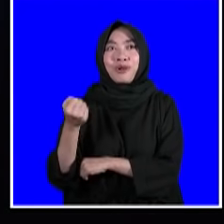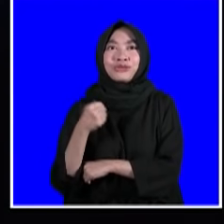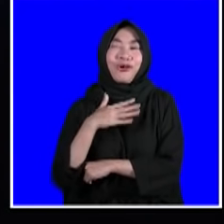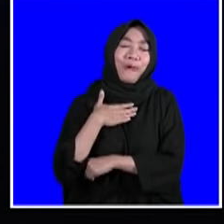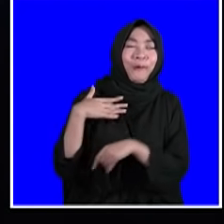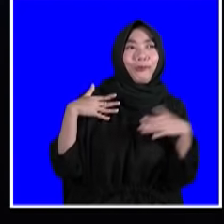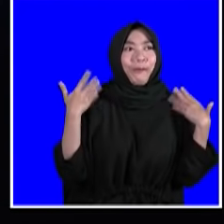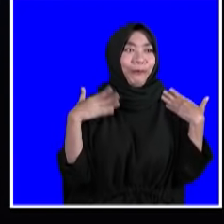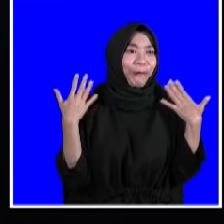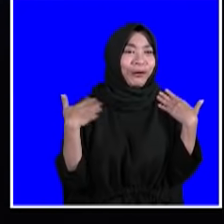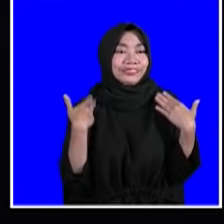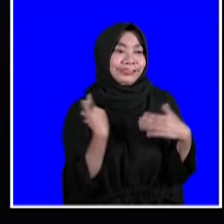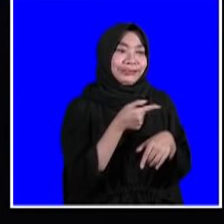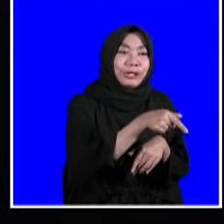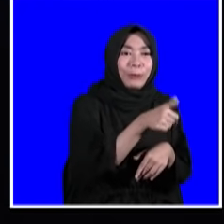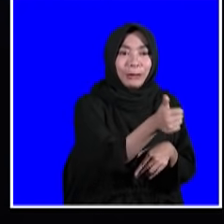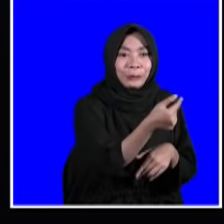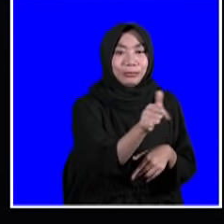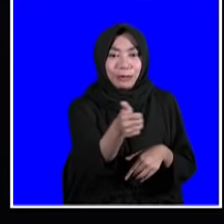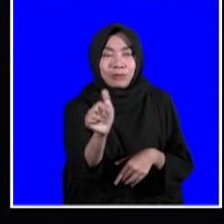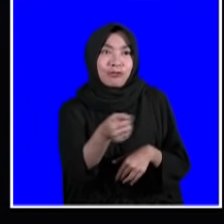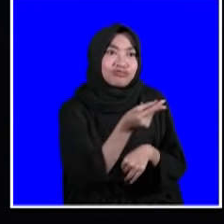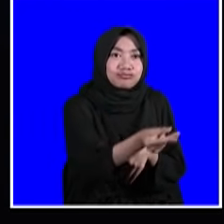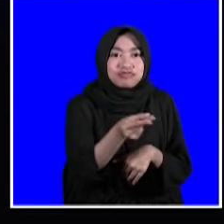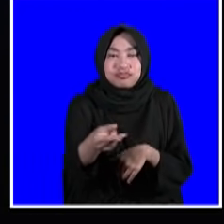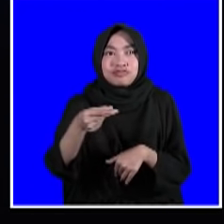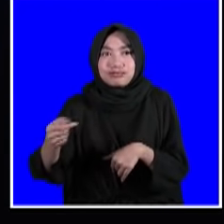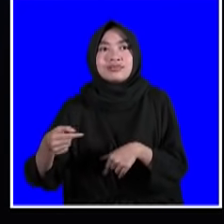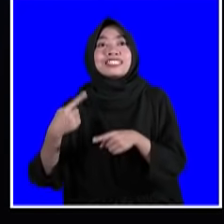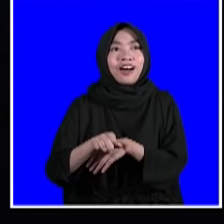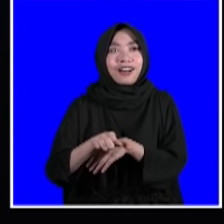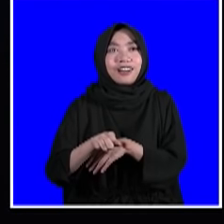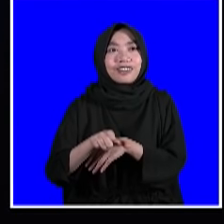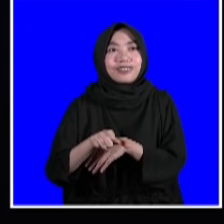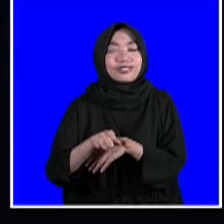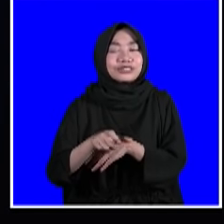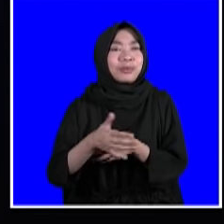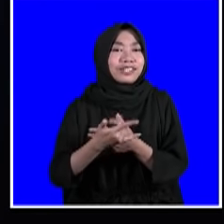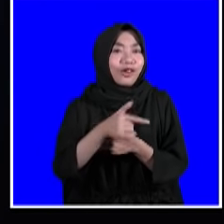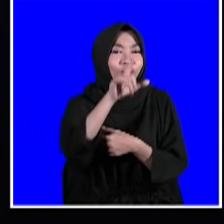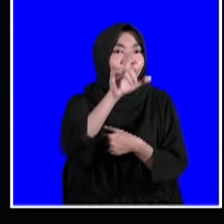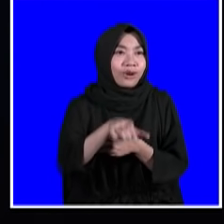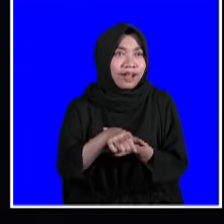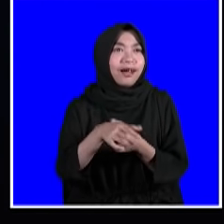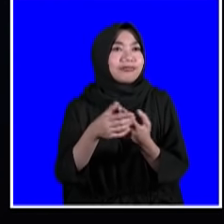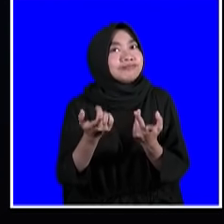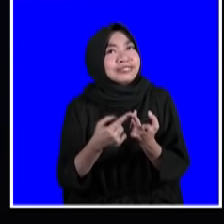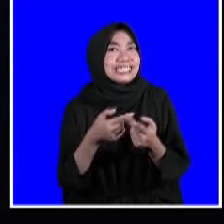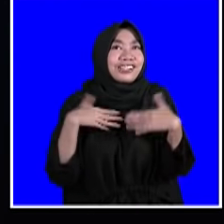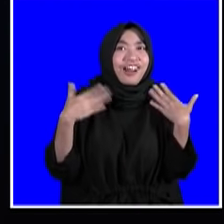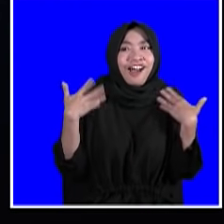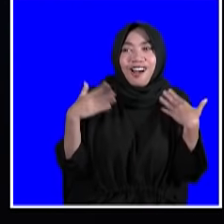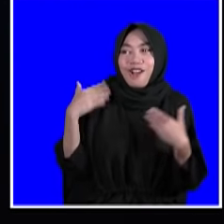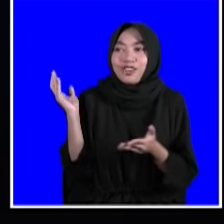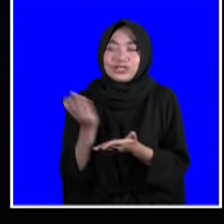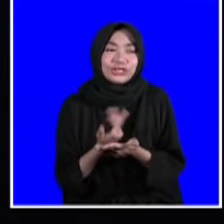sangat menyenangkan. Karena itu harus ada pembatasan. Maklumlah kalau orang lagi dalam suasana senang,